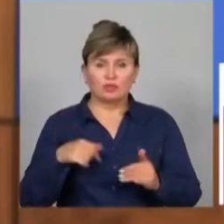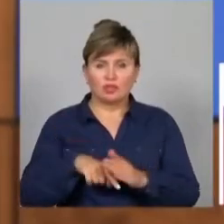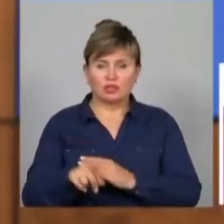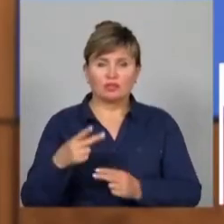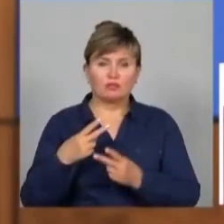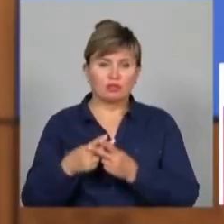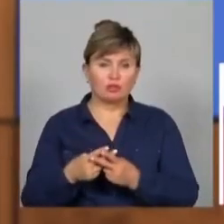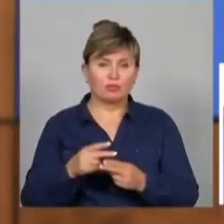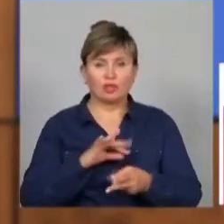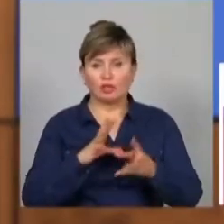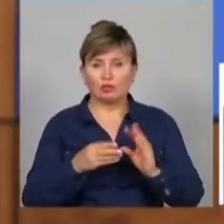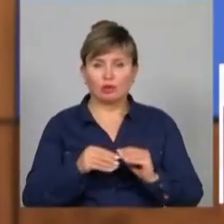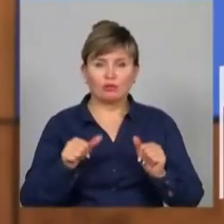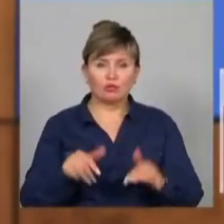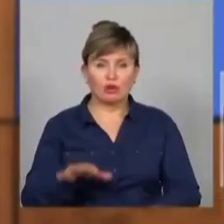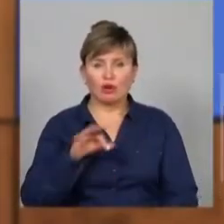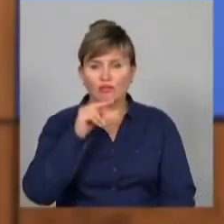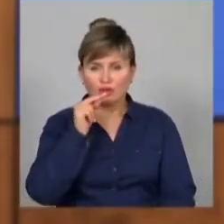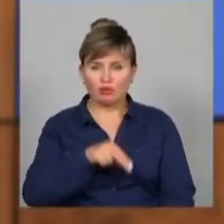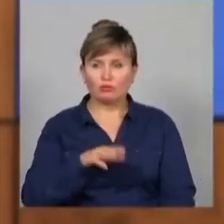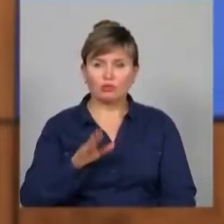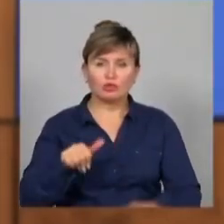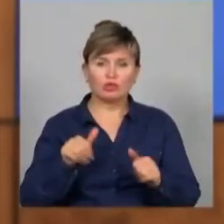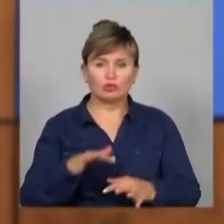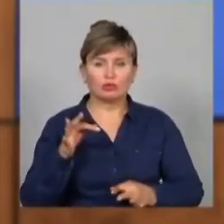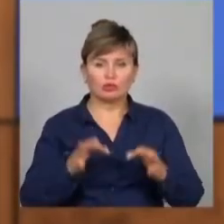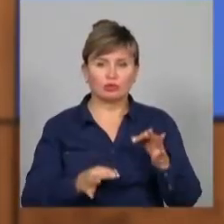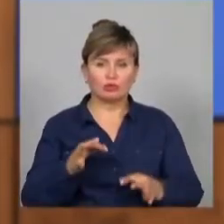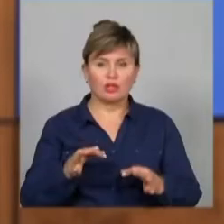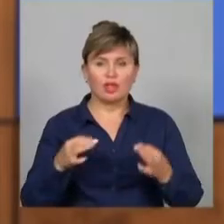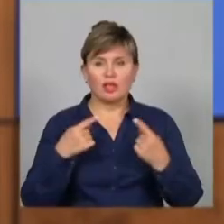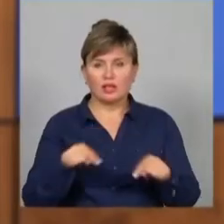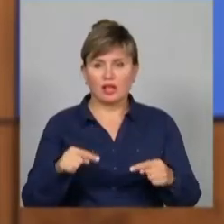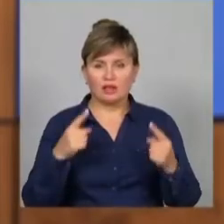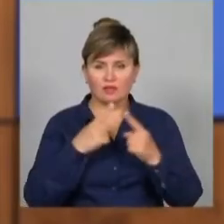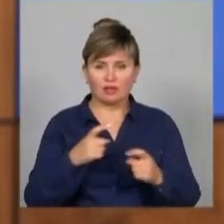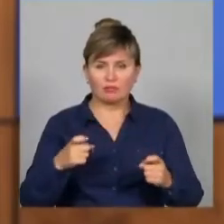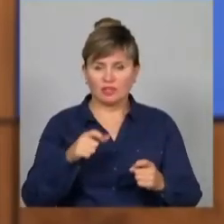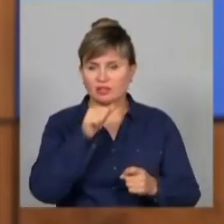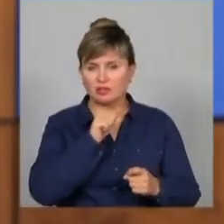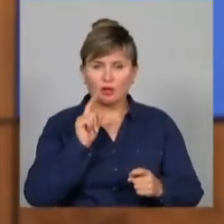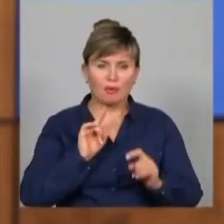итоговое решение о виновности будет определена судом иная информация в интересах следствия не разглашается